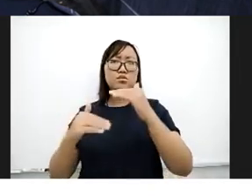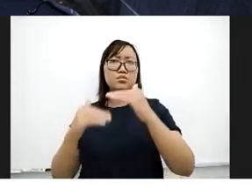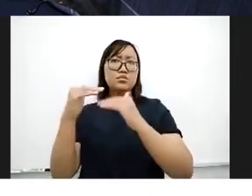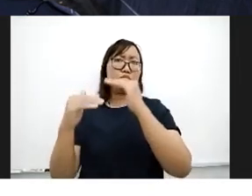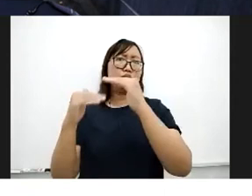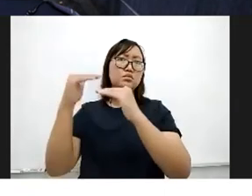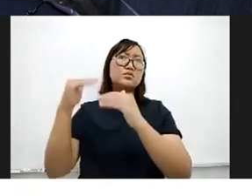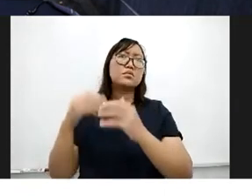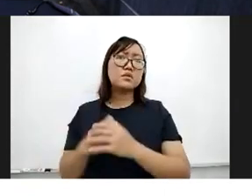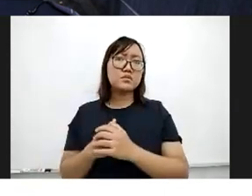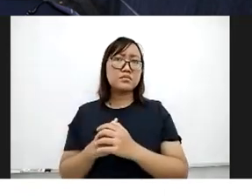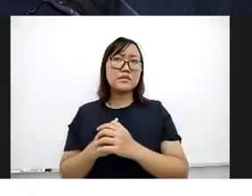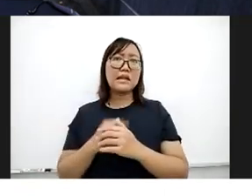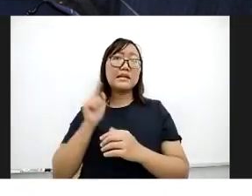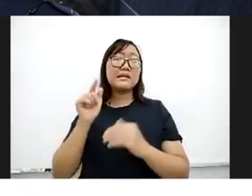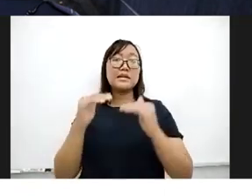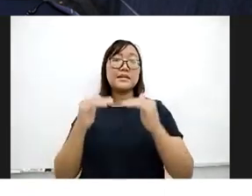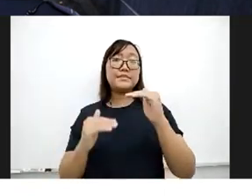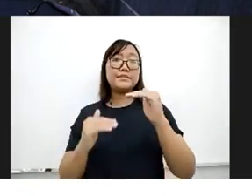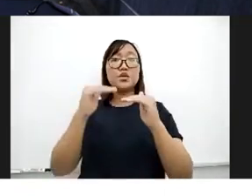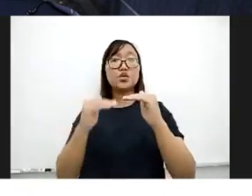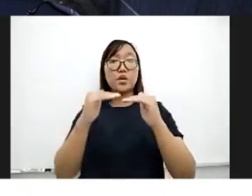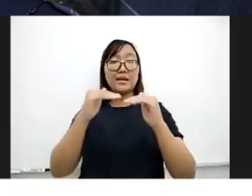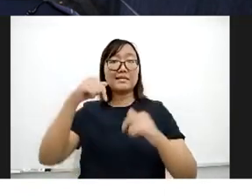servers on each for